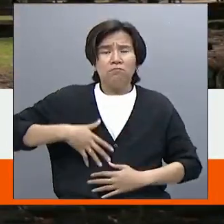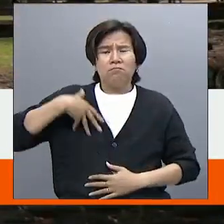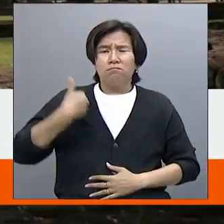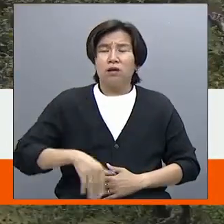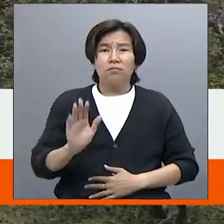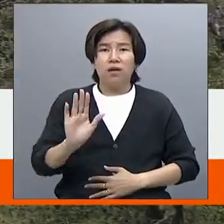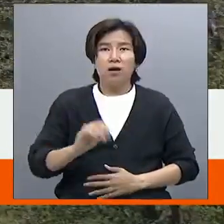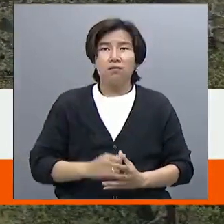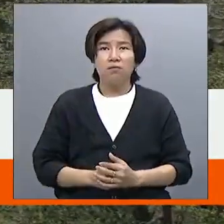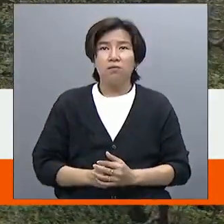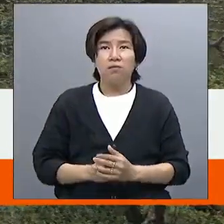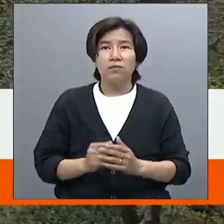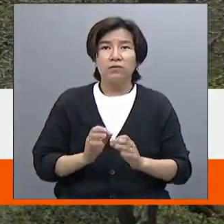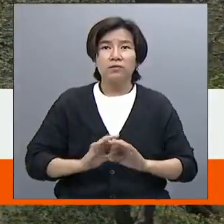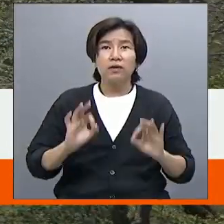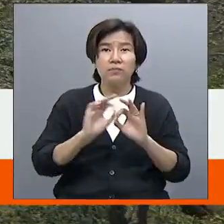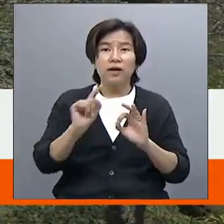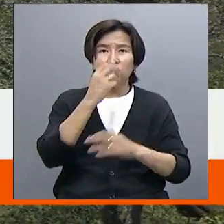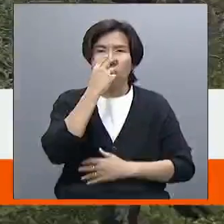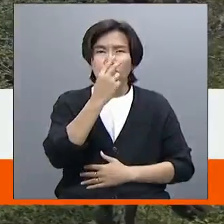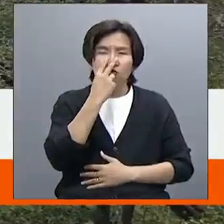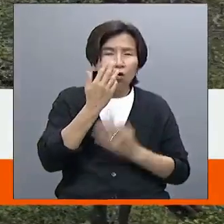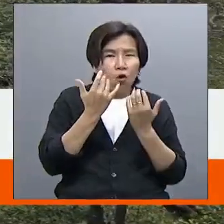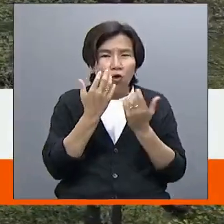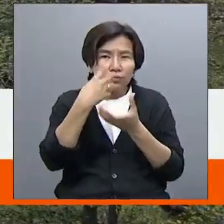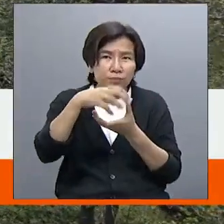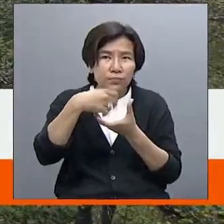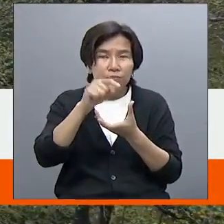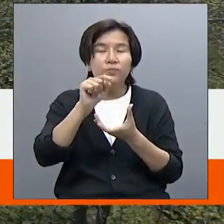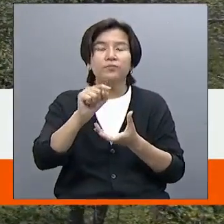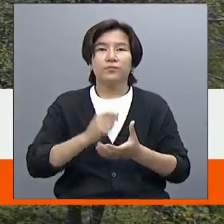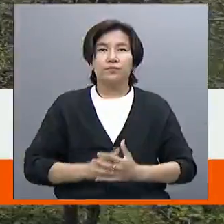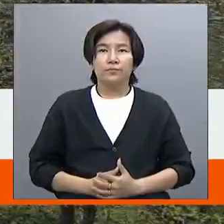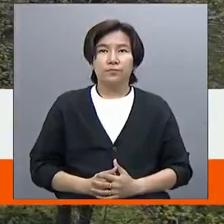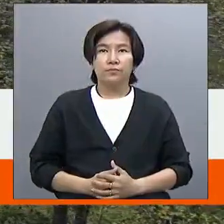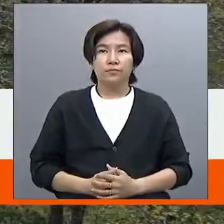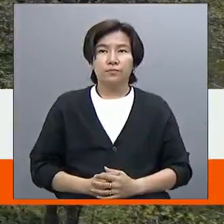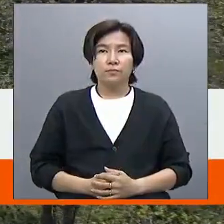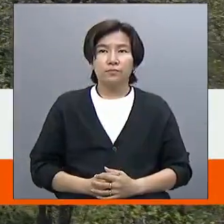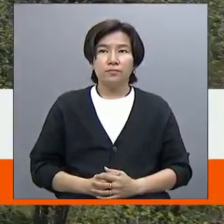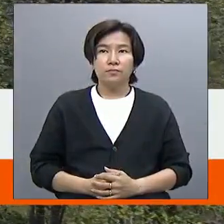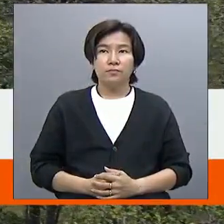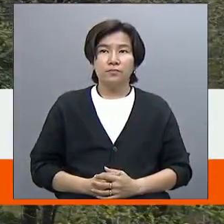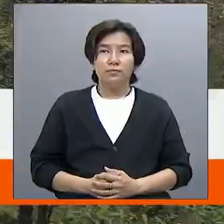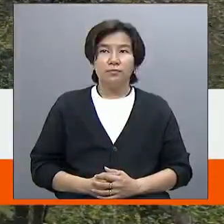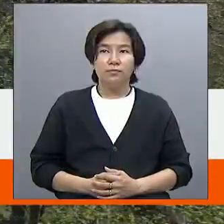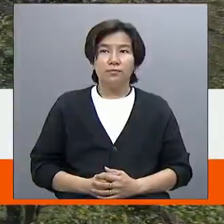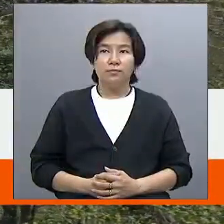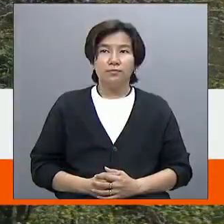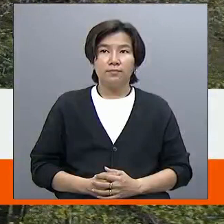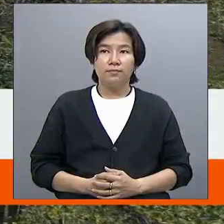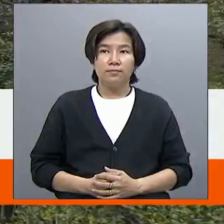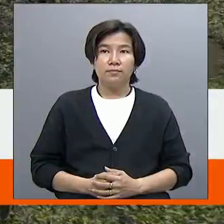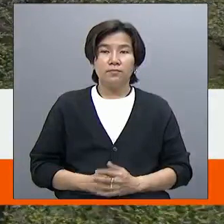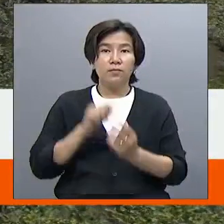ไม่ตอบในรายละเอียดเดี๋ยวไปตอบในหลักการว่าเป็นแบบนี้ครับผมแต่ขณะเดียวกันอยากจะถามแบบนี้ค่ะ